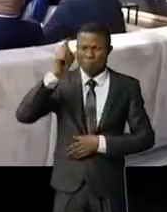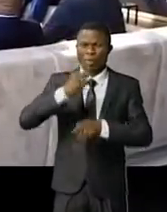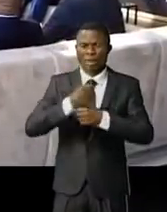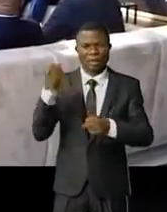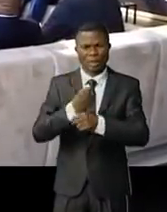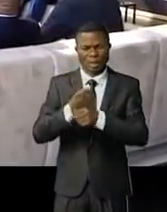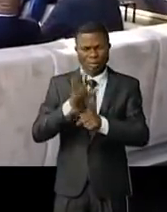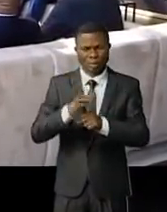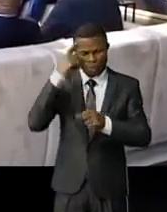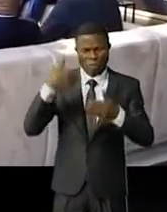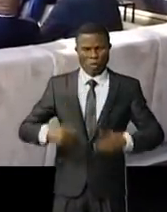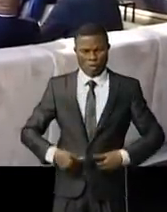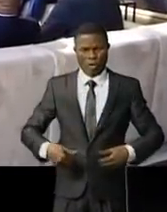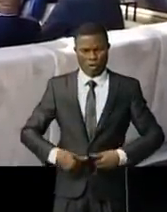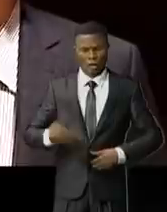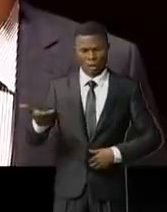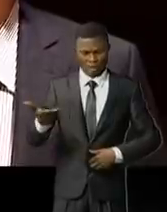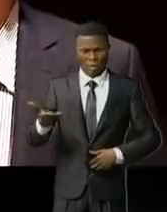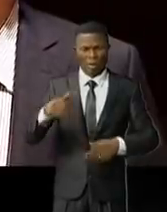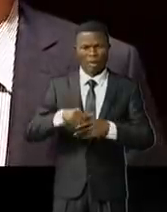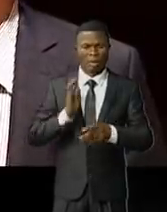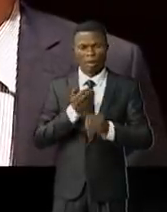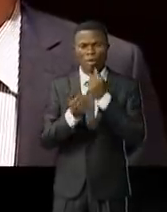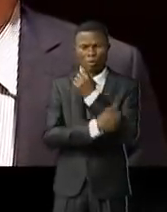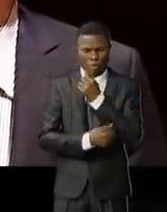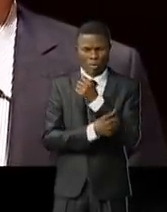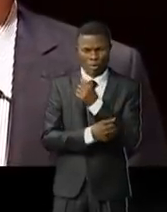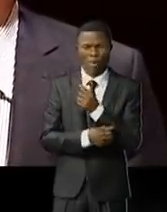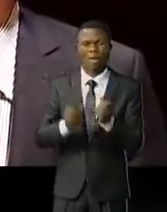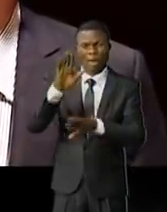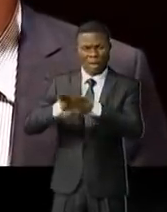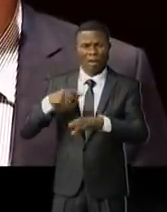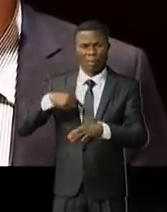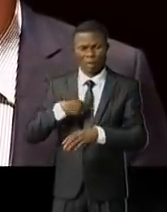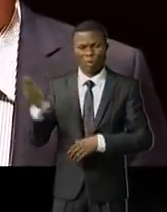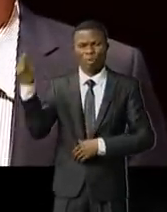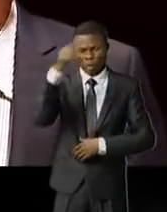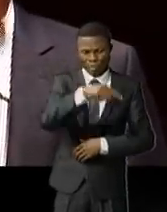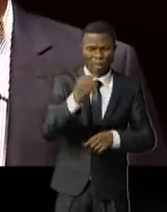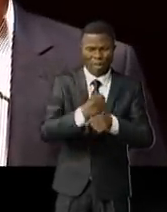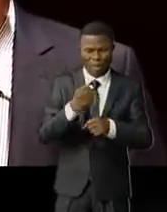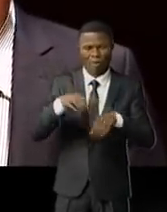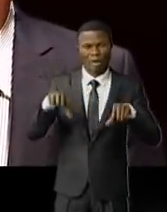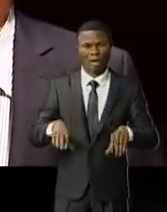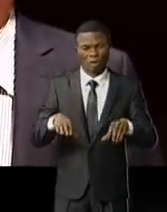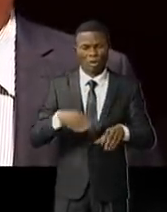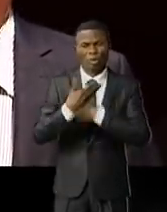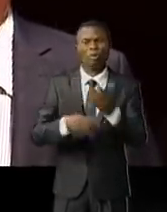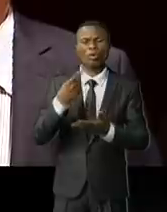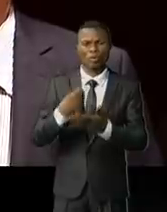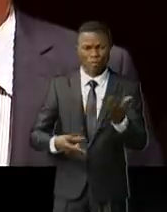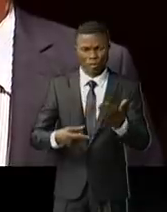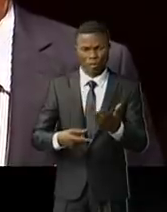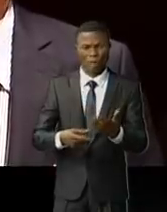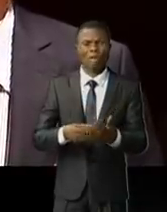emplois pour ses compatriotes. Donc, il nous encourage à investir au Congo, ce que nous allons faire dans